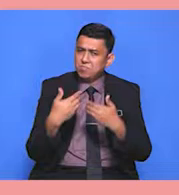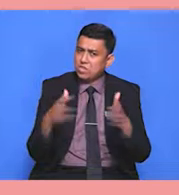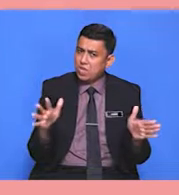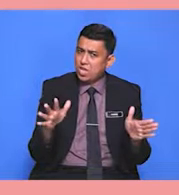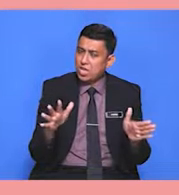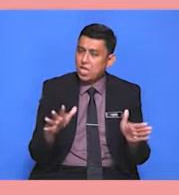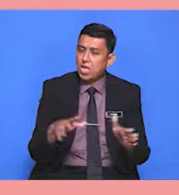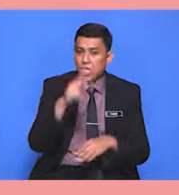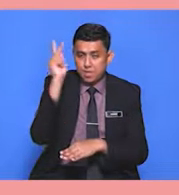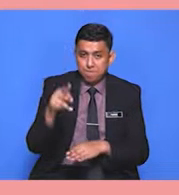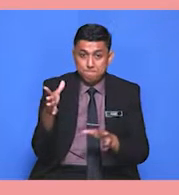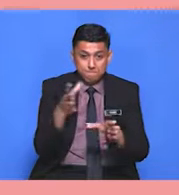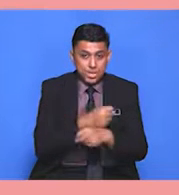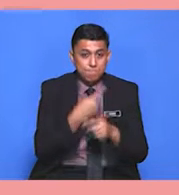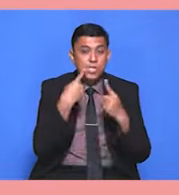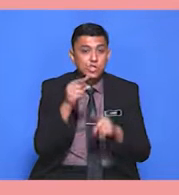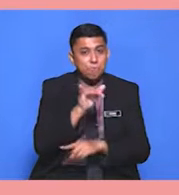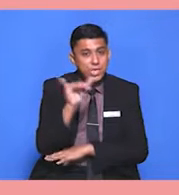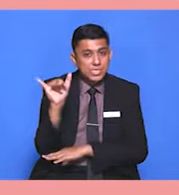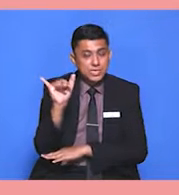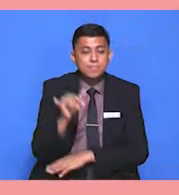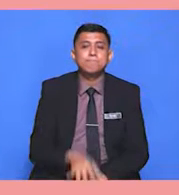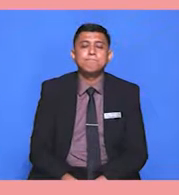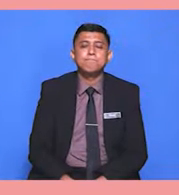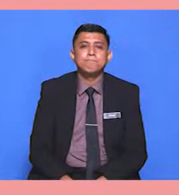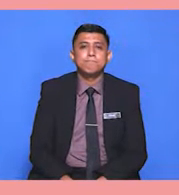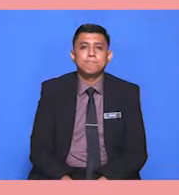Sudahkah anda mendapat jawapannya?